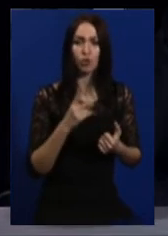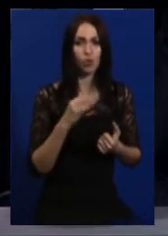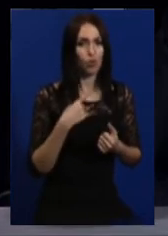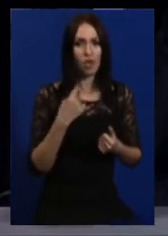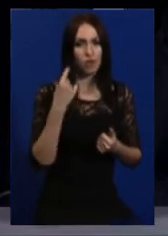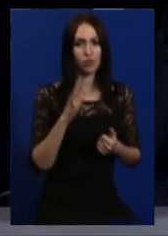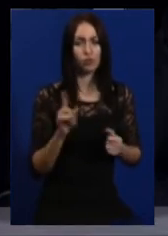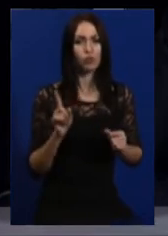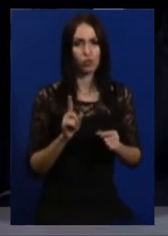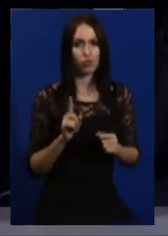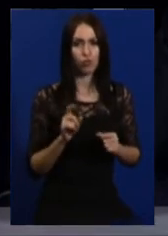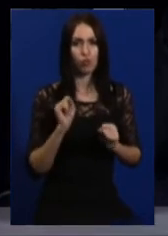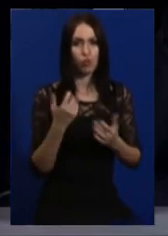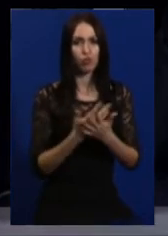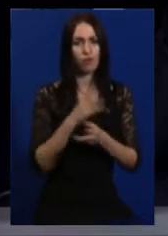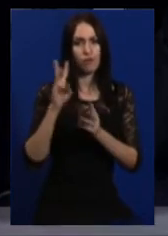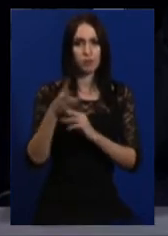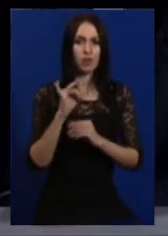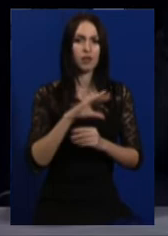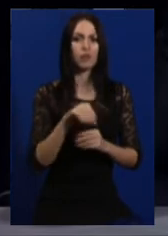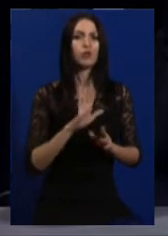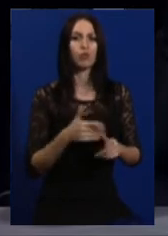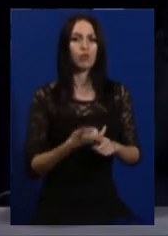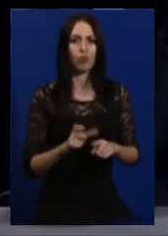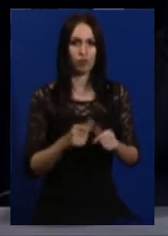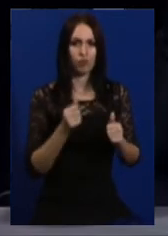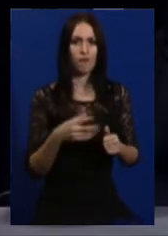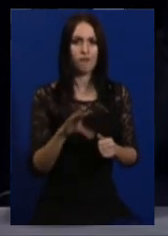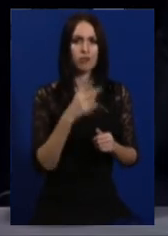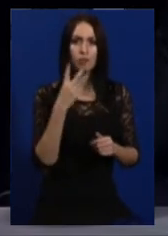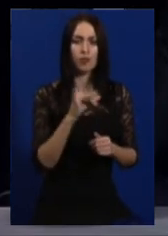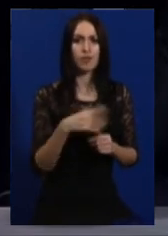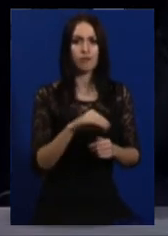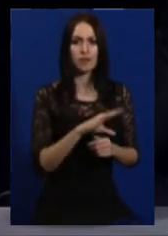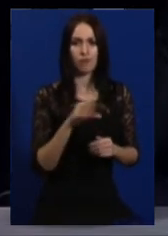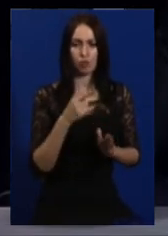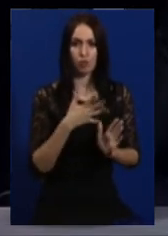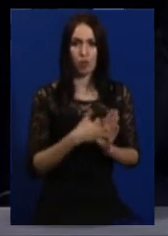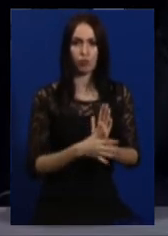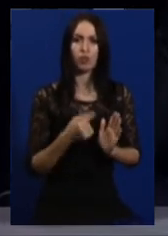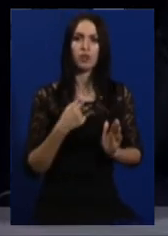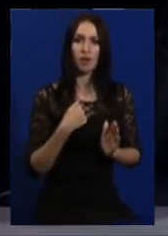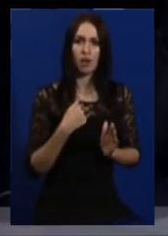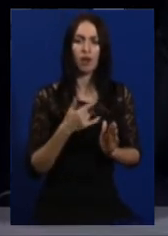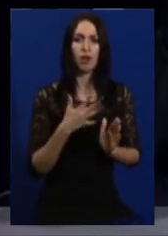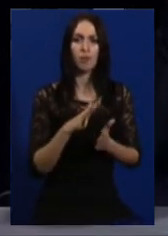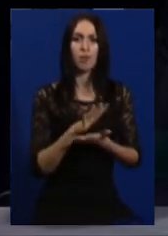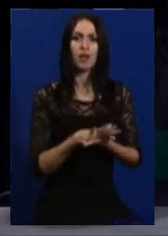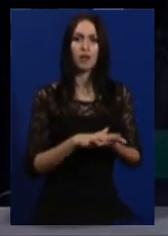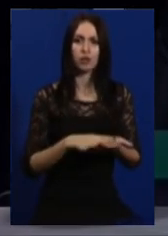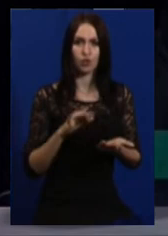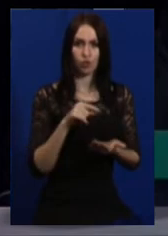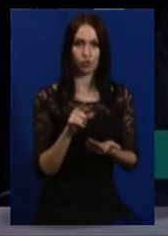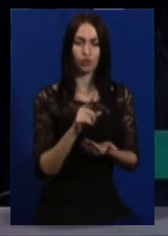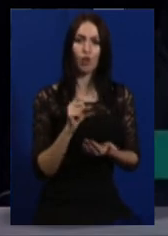достаточно снять фильм еще будет очень хорошо все посмотрите все все поймут я в предложении того чем алена